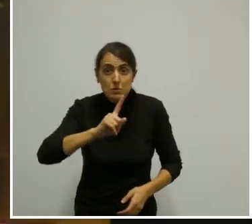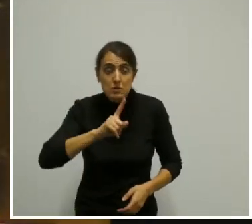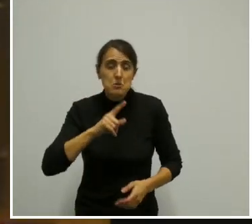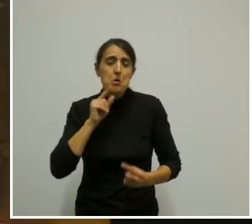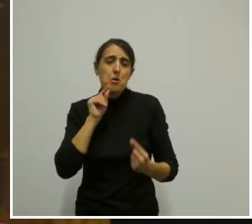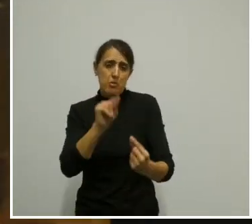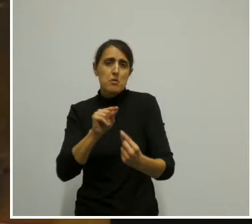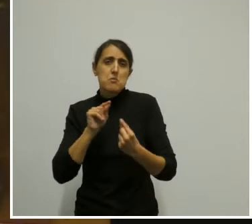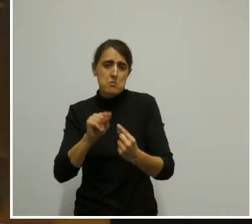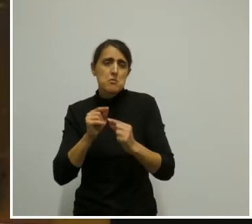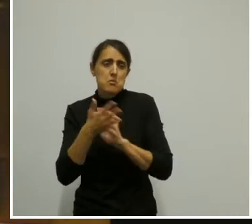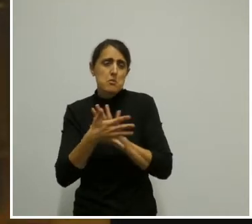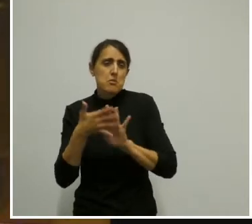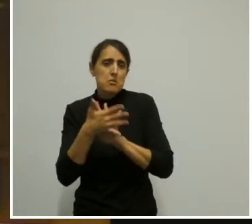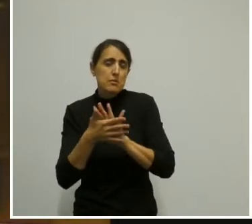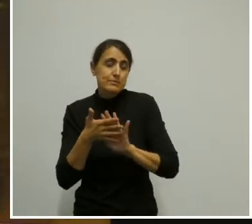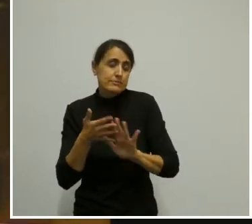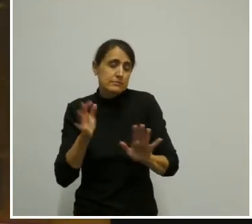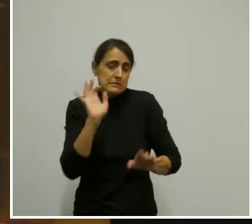discutir, segurament sí,